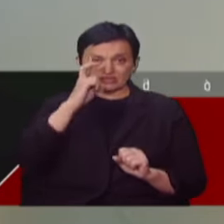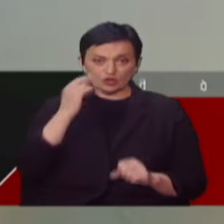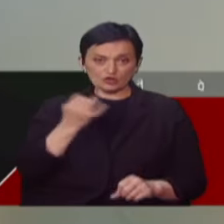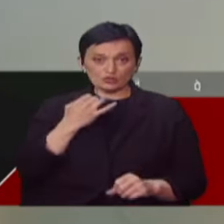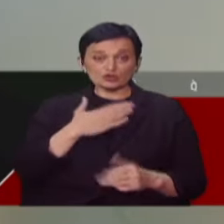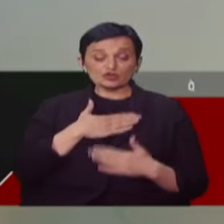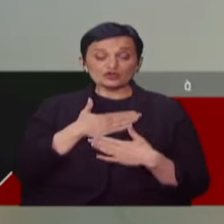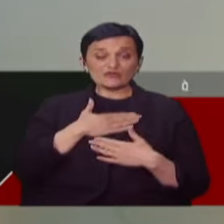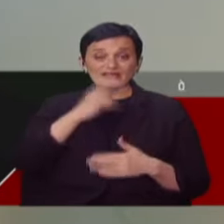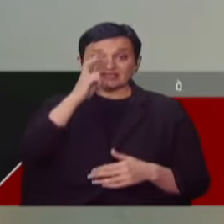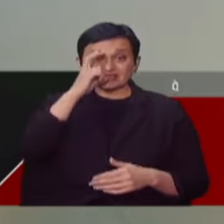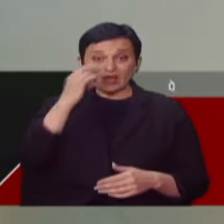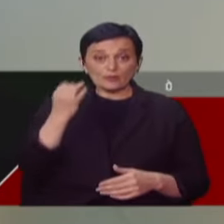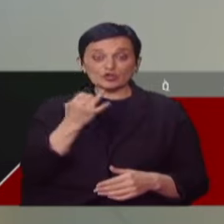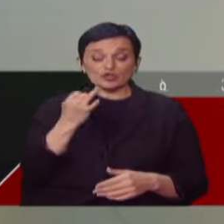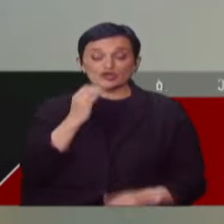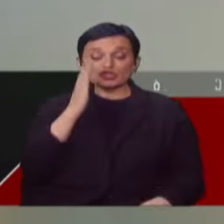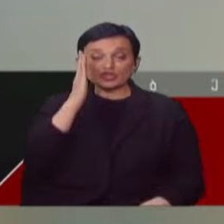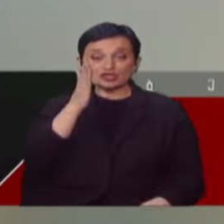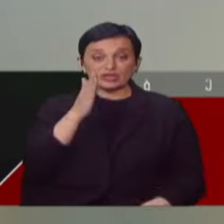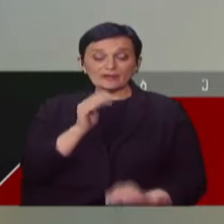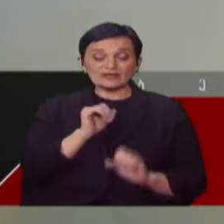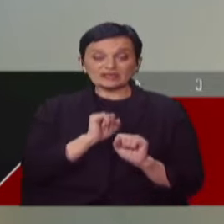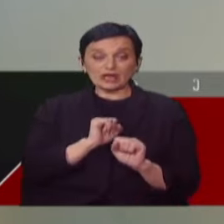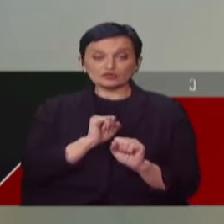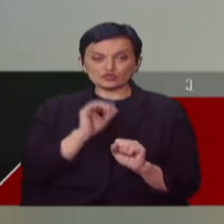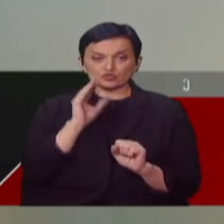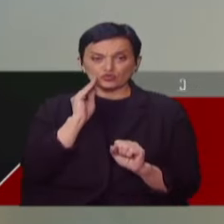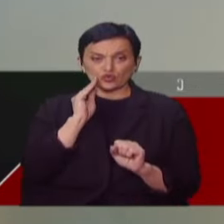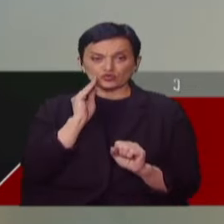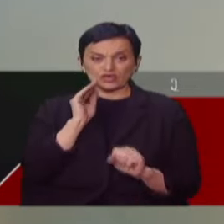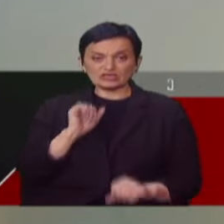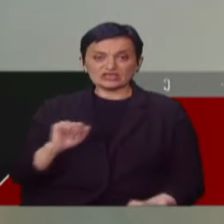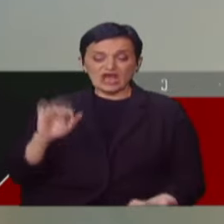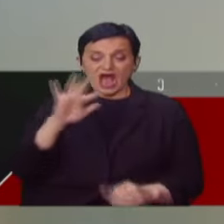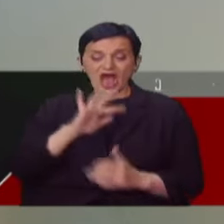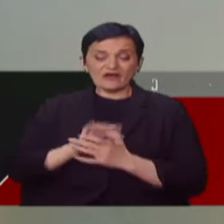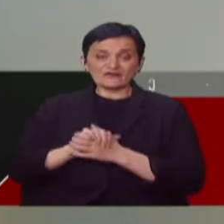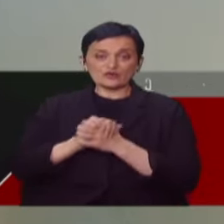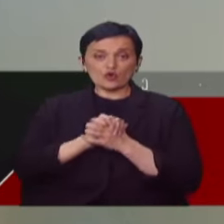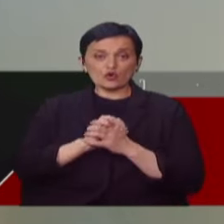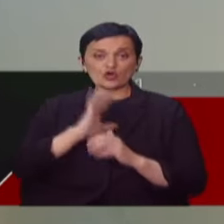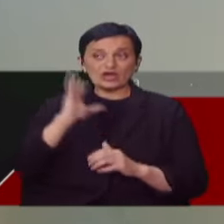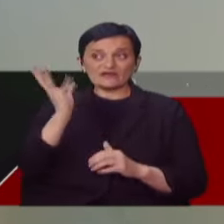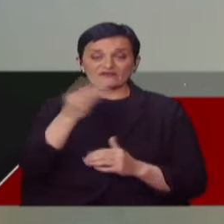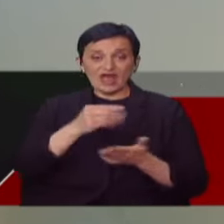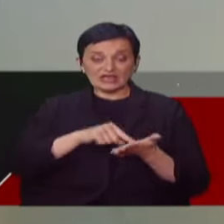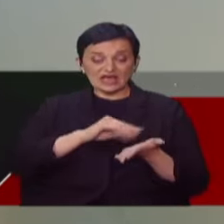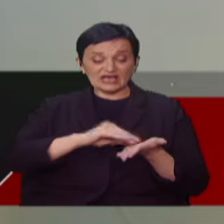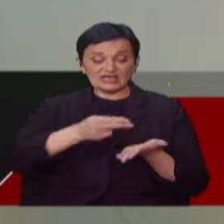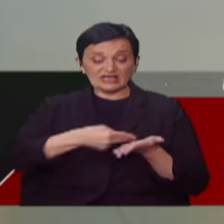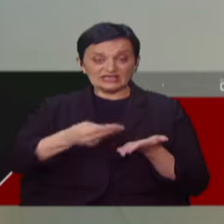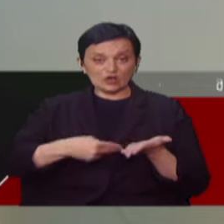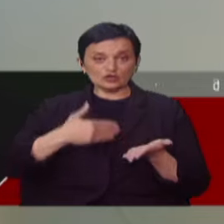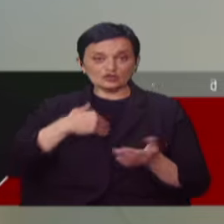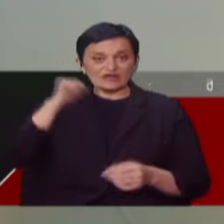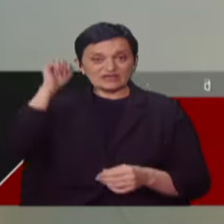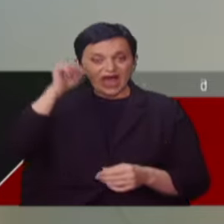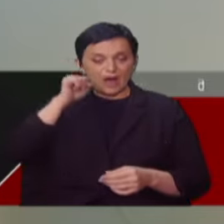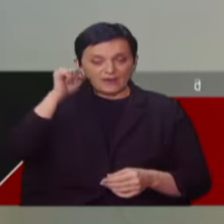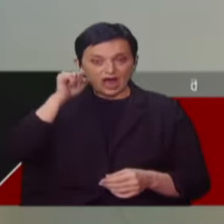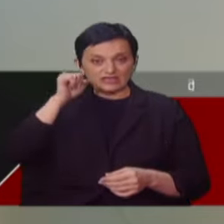ინტერესებს. ჩვენი სახელმწიფოს ინტერესები იქნება მაშინ დაცული, როდესაც ევროკავშირის ყველა რეზოლუციაში ჩვენი აფხაზეთი